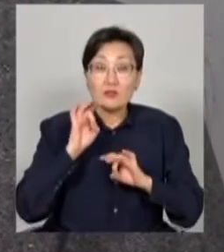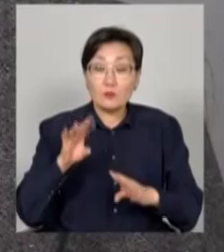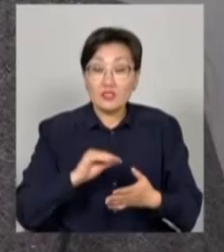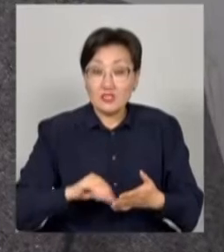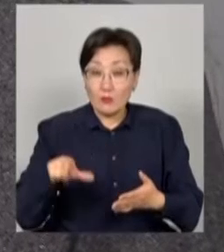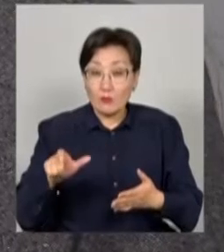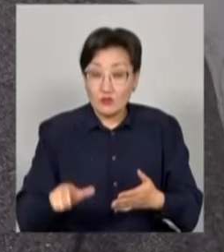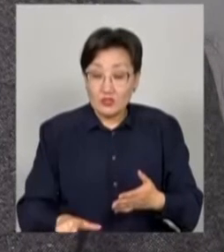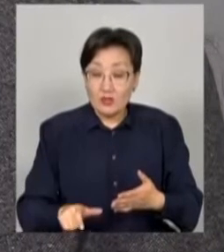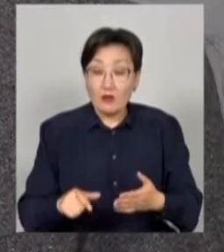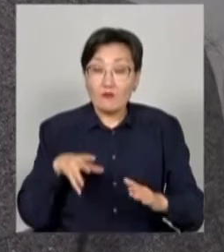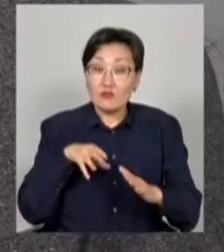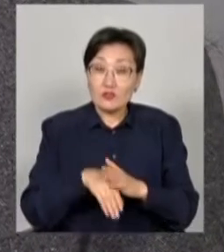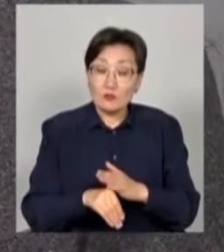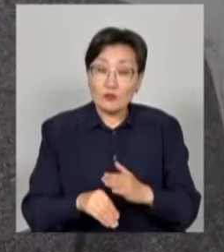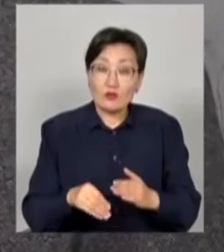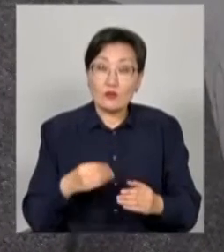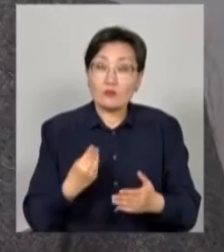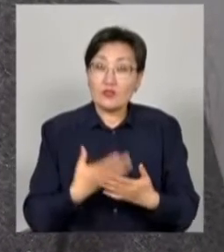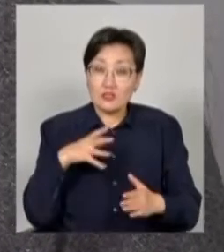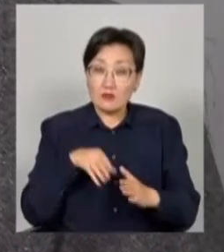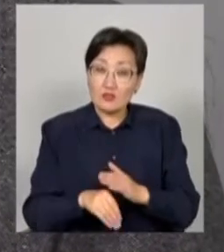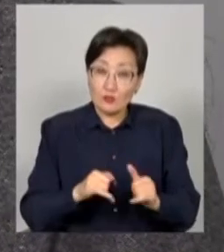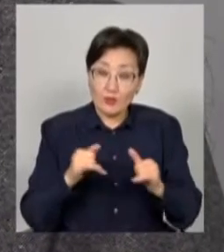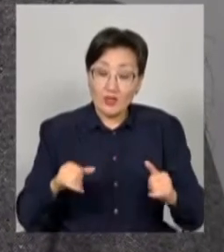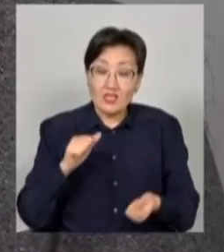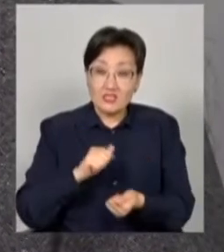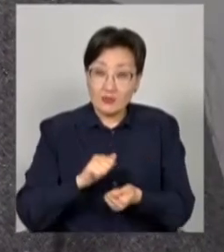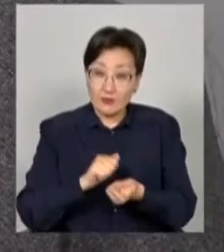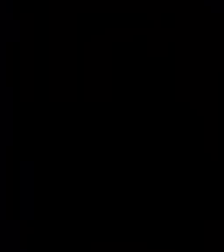писателем-журналистом, он внес неоценимый вклад в развитие типографского дела.